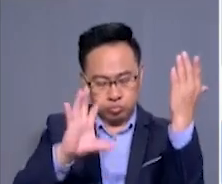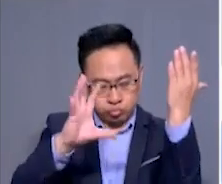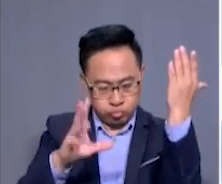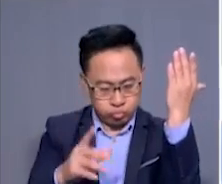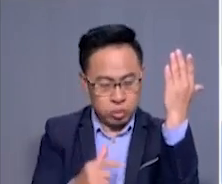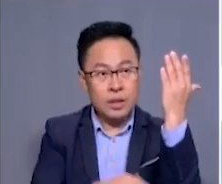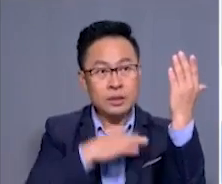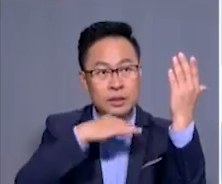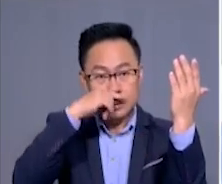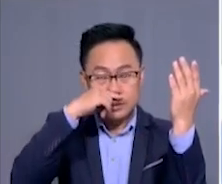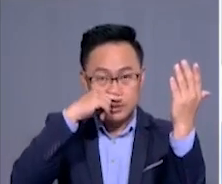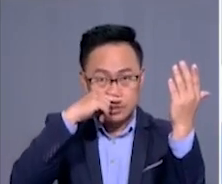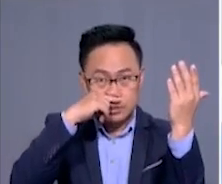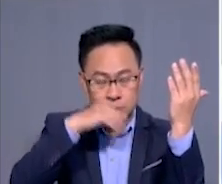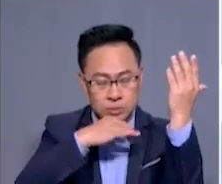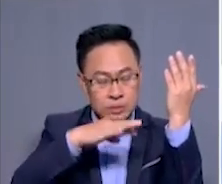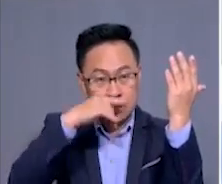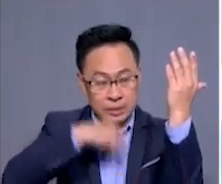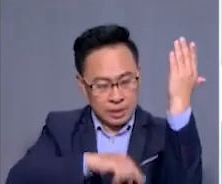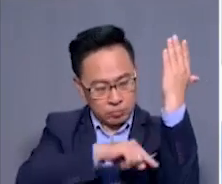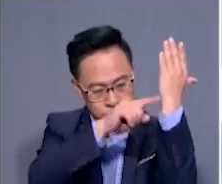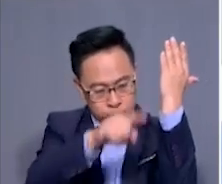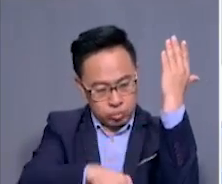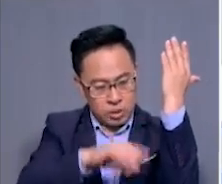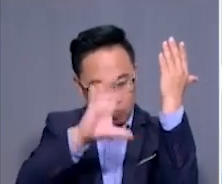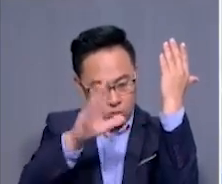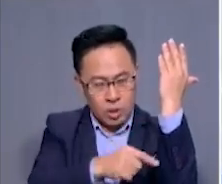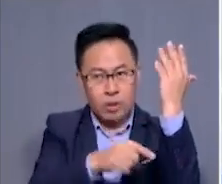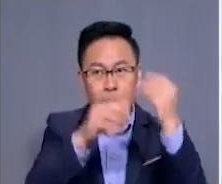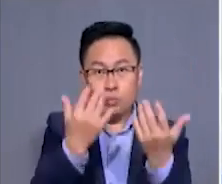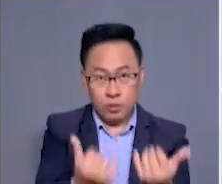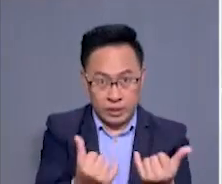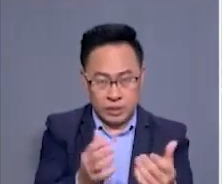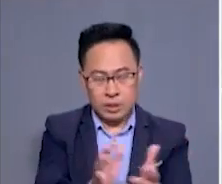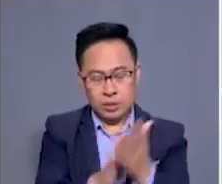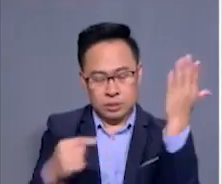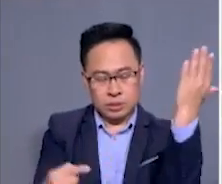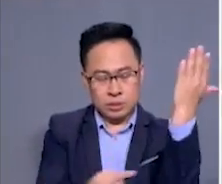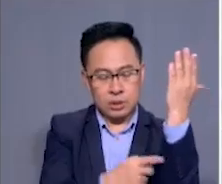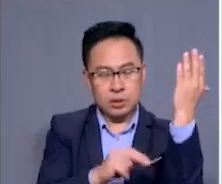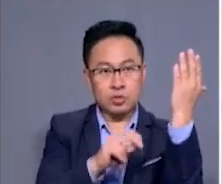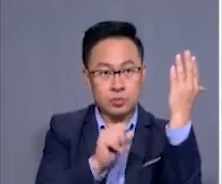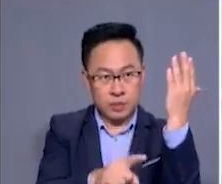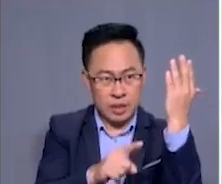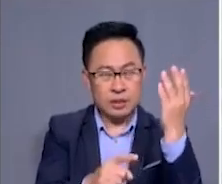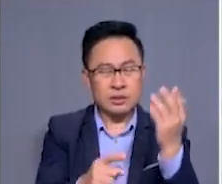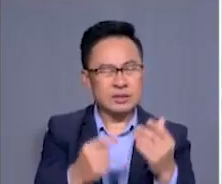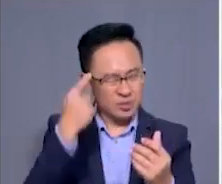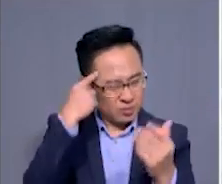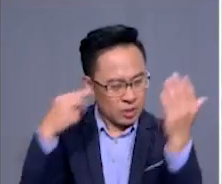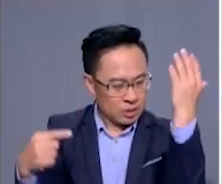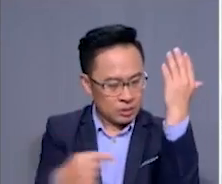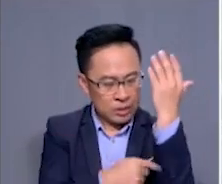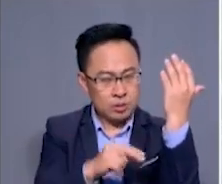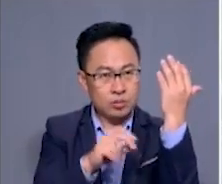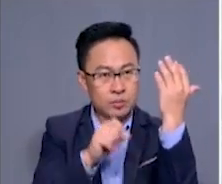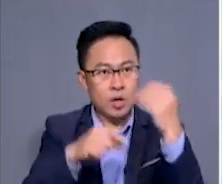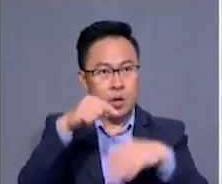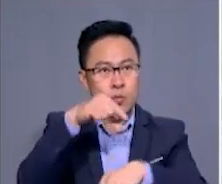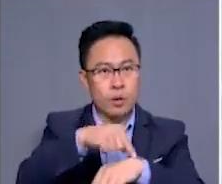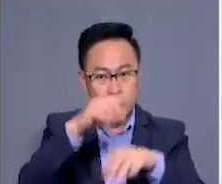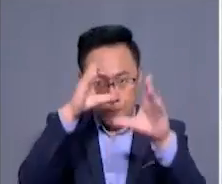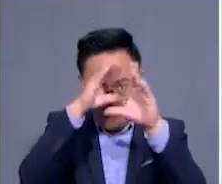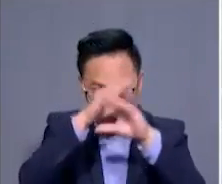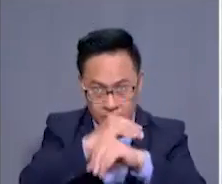ไทยเนี่ยวันนี้ครับแล้วเสร็จแล้วก็จะเคลื่อนขึ้นฝั่งจังหวัดนครศรีธรรมราชที่เราคาดการไว้เนี่ยในตอนค่ำวัน